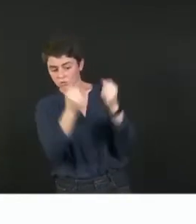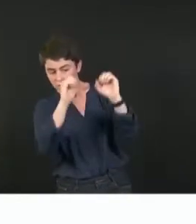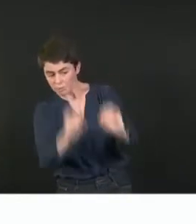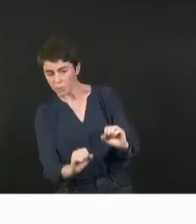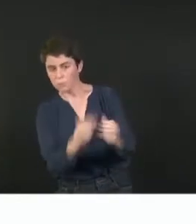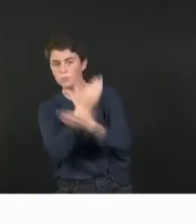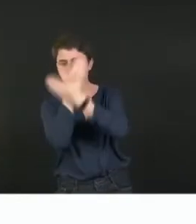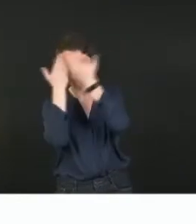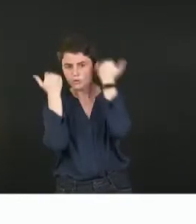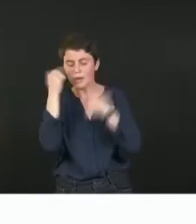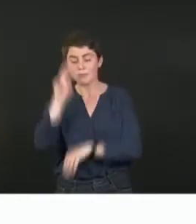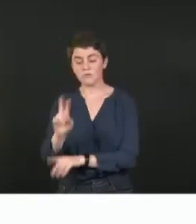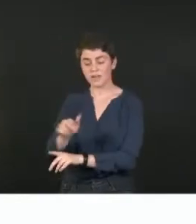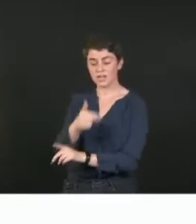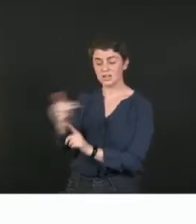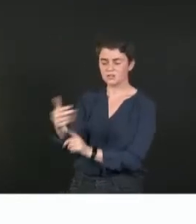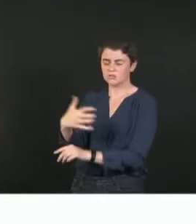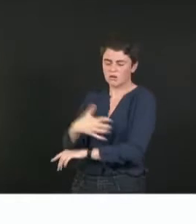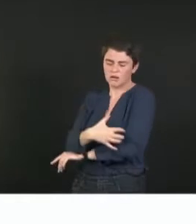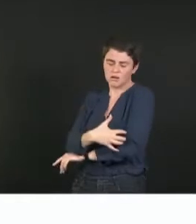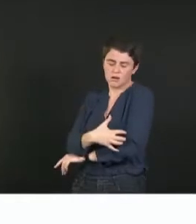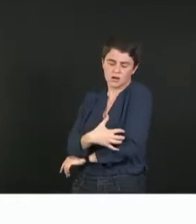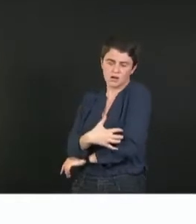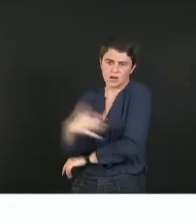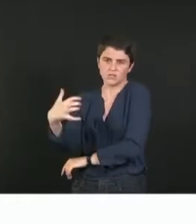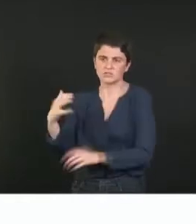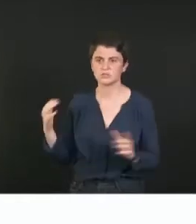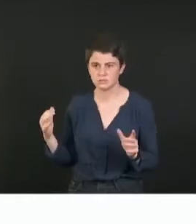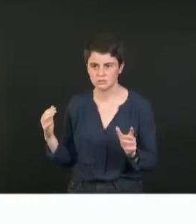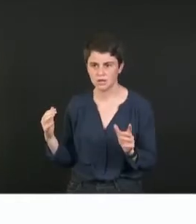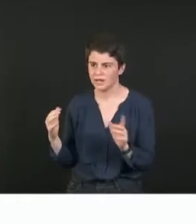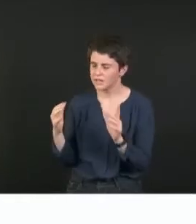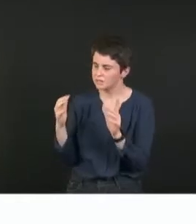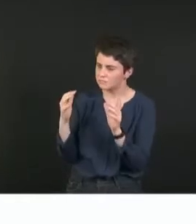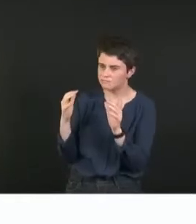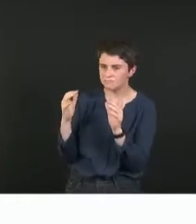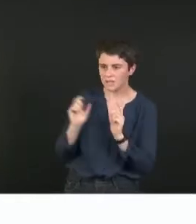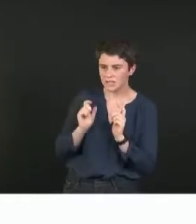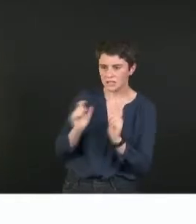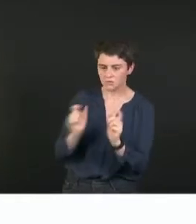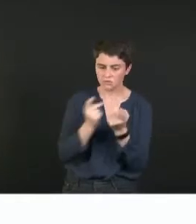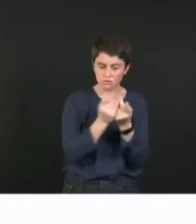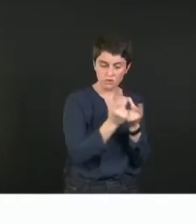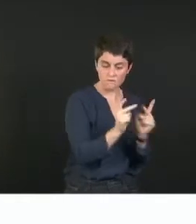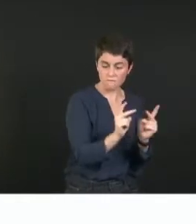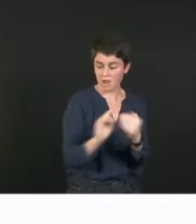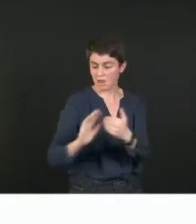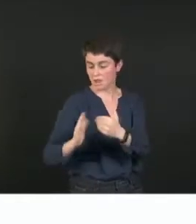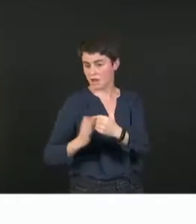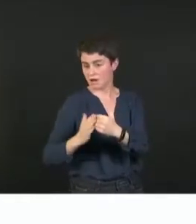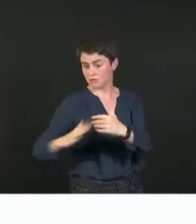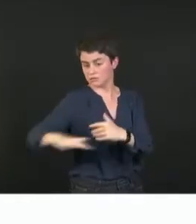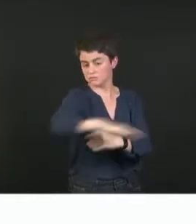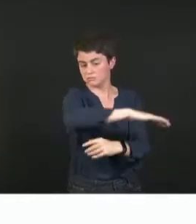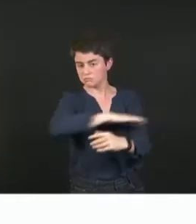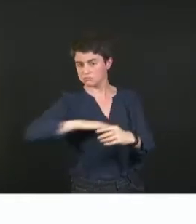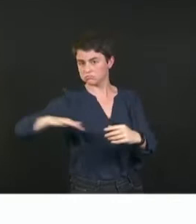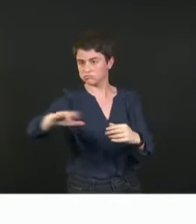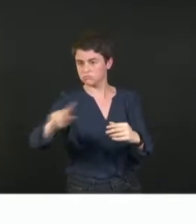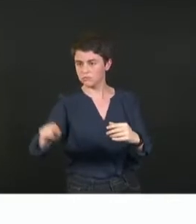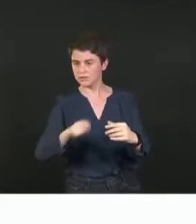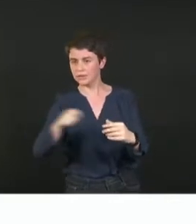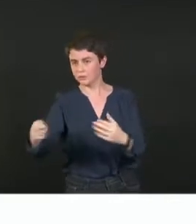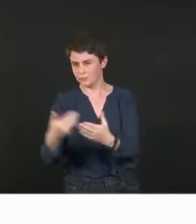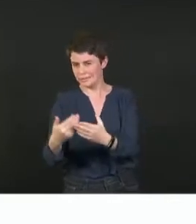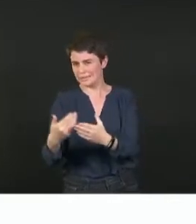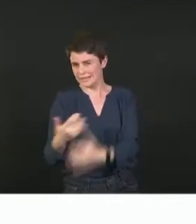nature est une vraie richesse. Et justement, je pense que c'est une chance de pouvoir la voir à proximité de la ville ou en périphérie, et à nous,